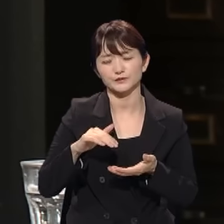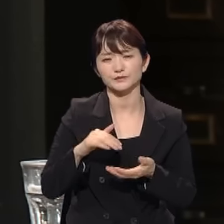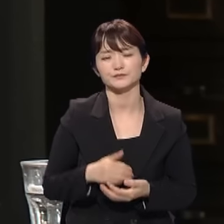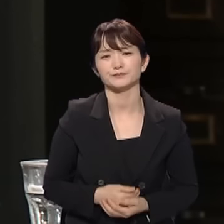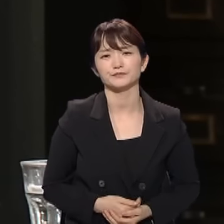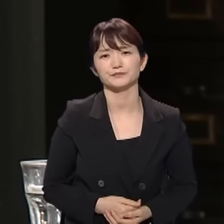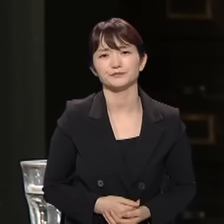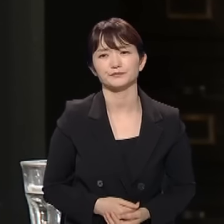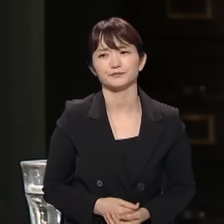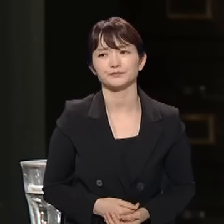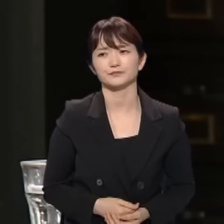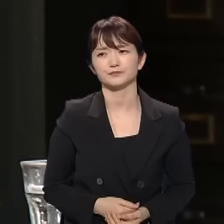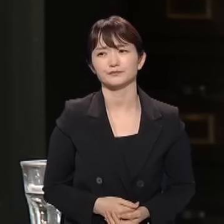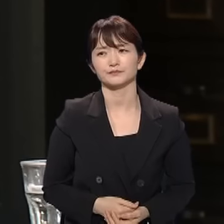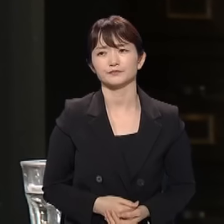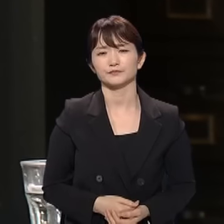아